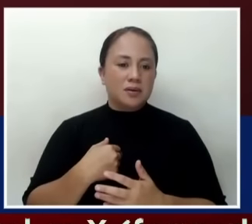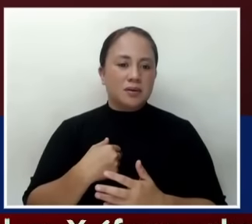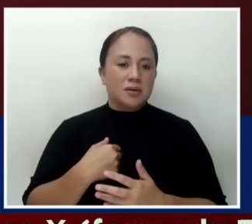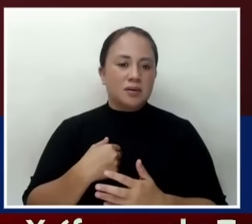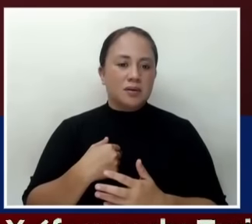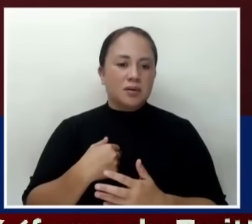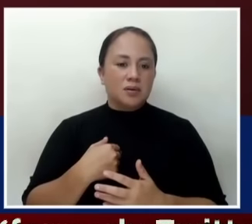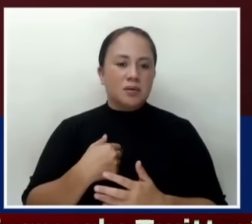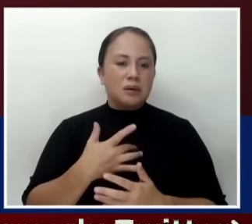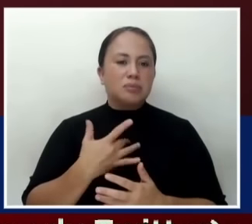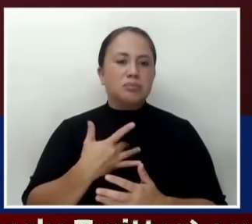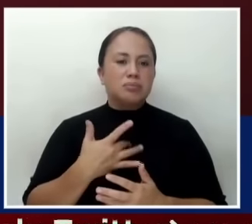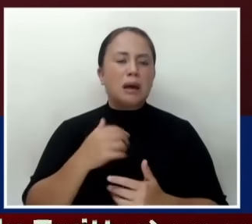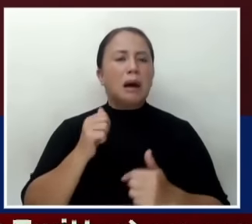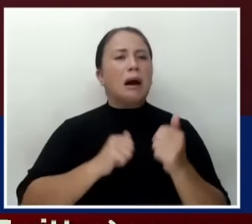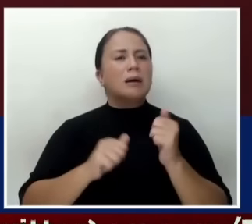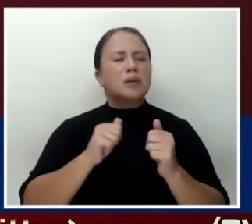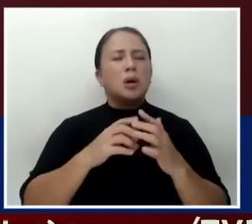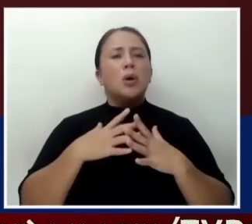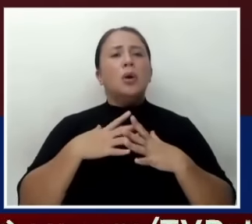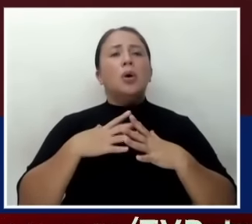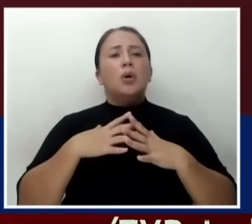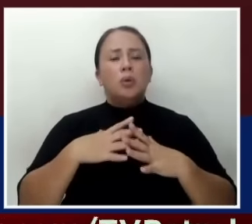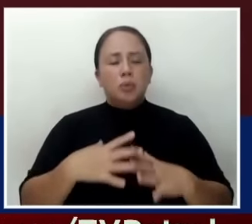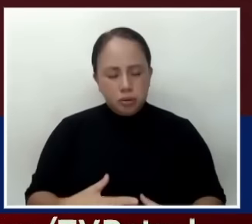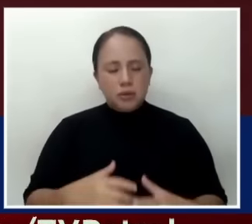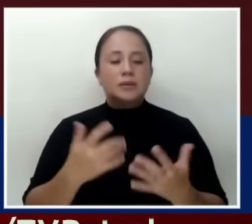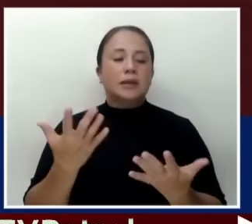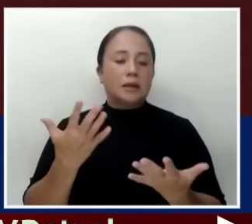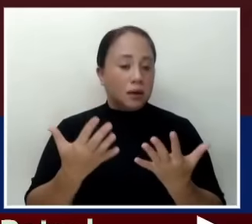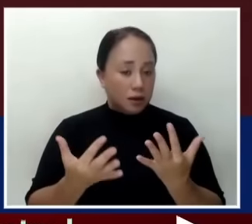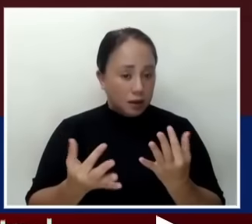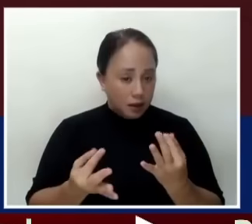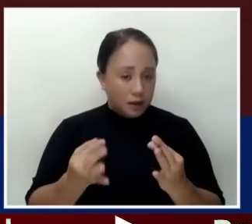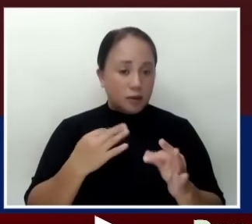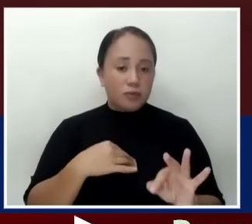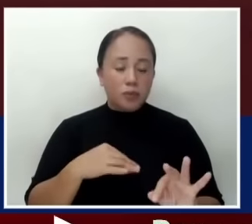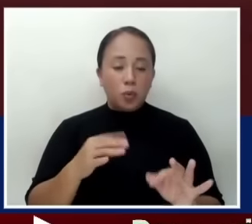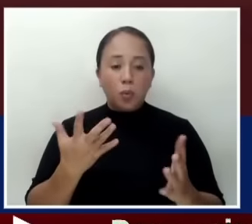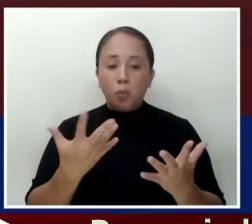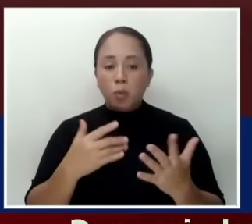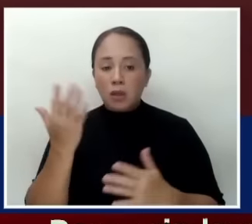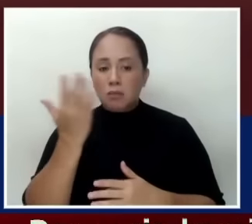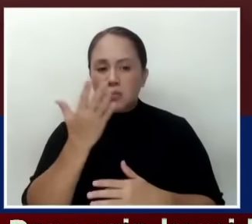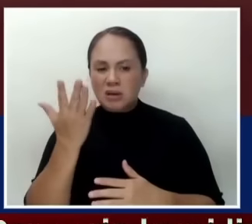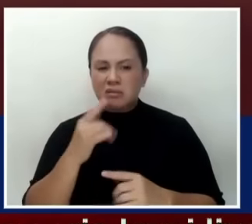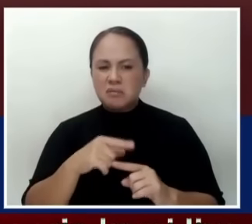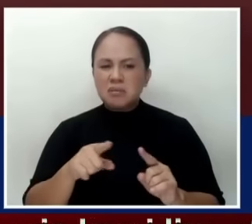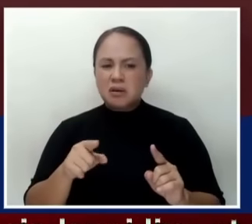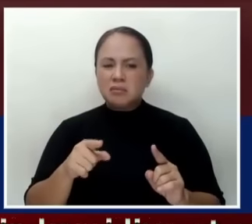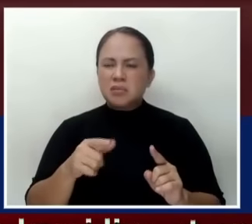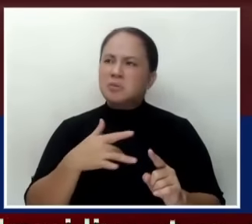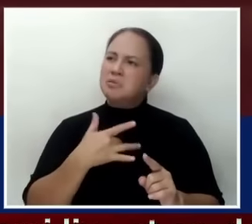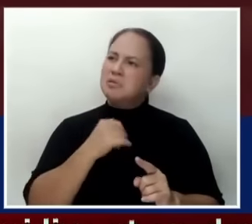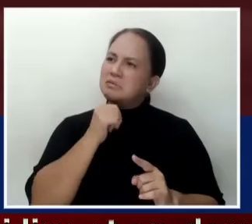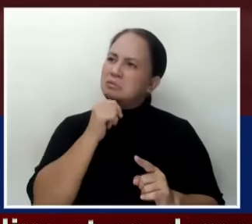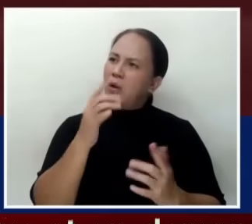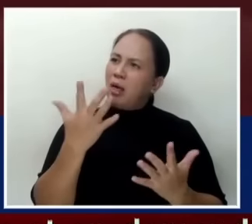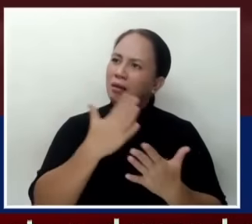ng dugo ko sa acting, yung ganun. Tapos pag wala akong labas, para bang wala na nagmamahal.